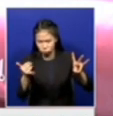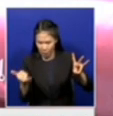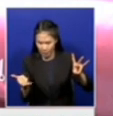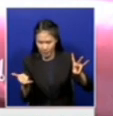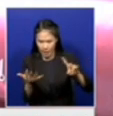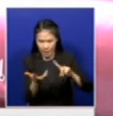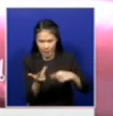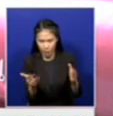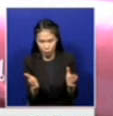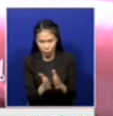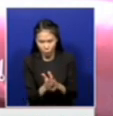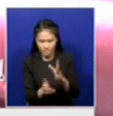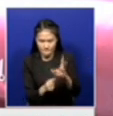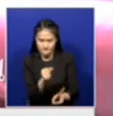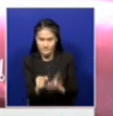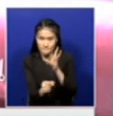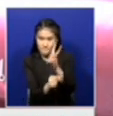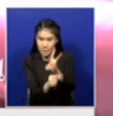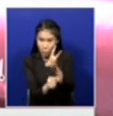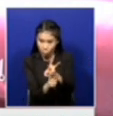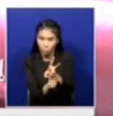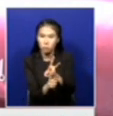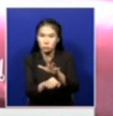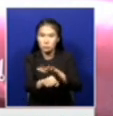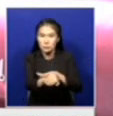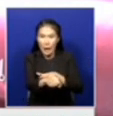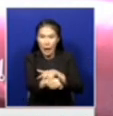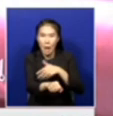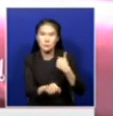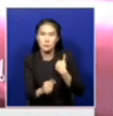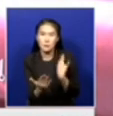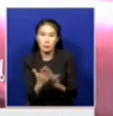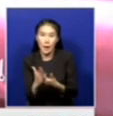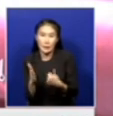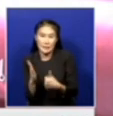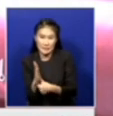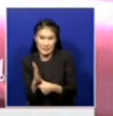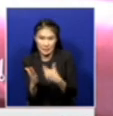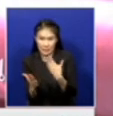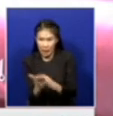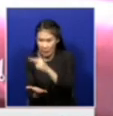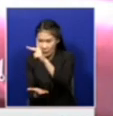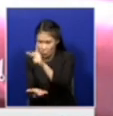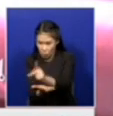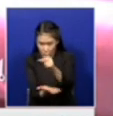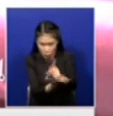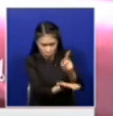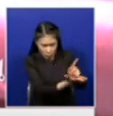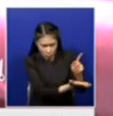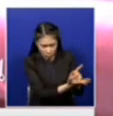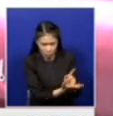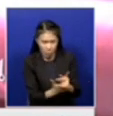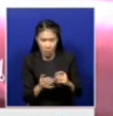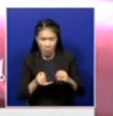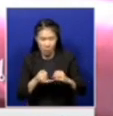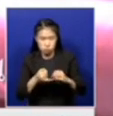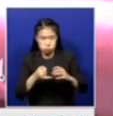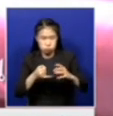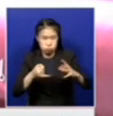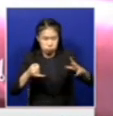งบประมาณรัฐบาลได้ก่อหนี้นะครับด้วยการกู้ยืมเงินมาชดเชยการขาดดุลเนี่ยสูงถึง